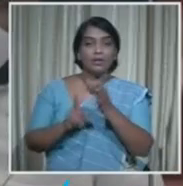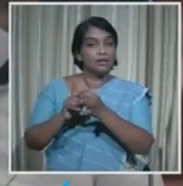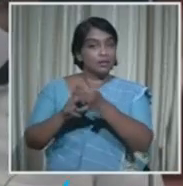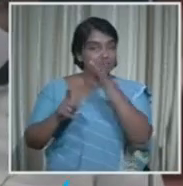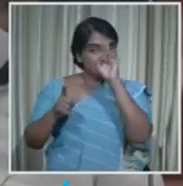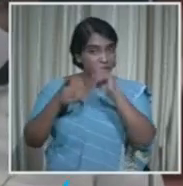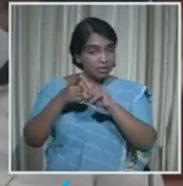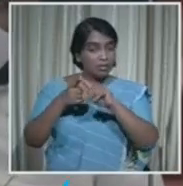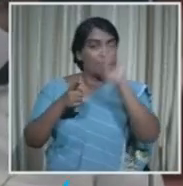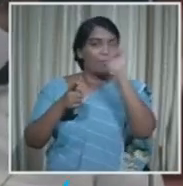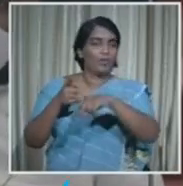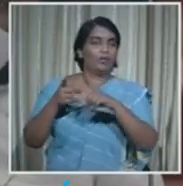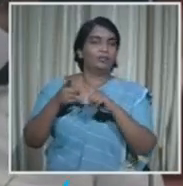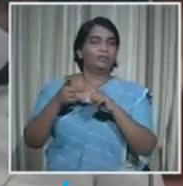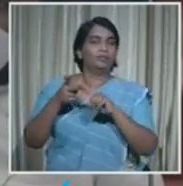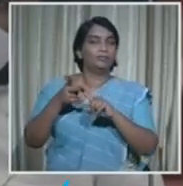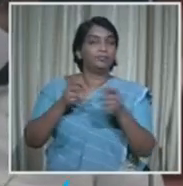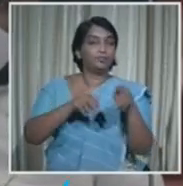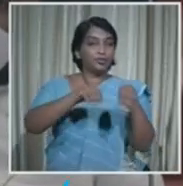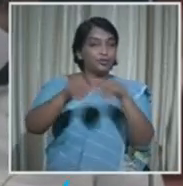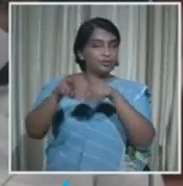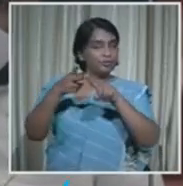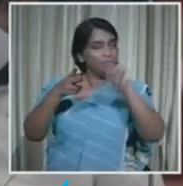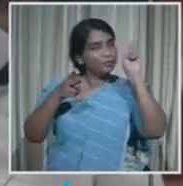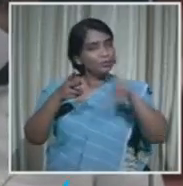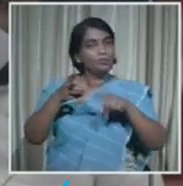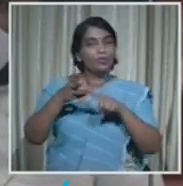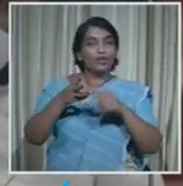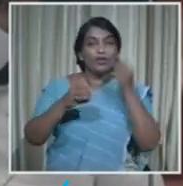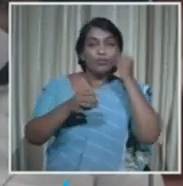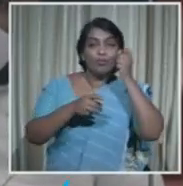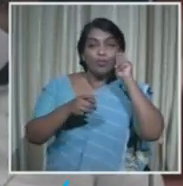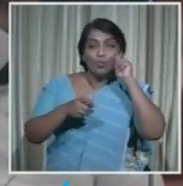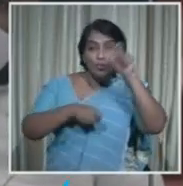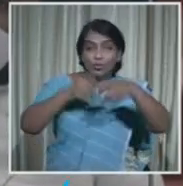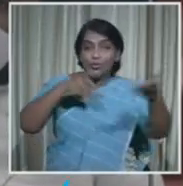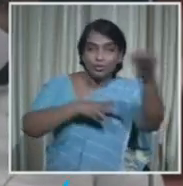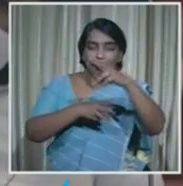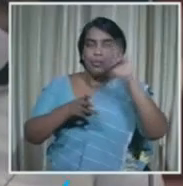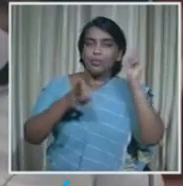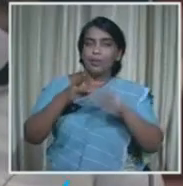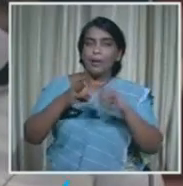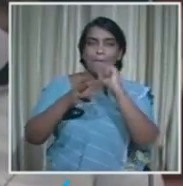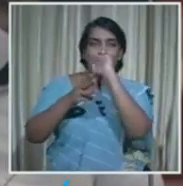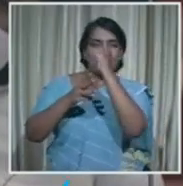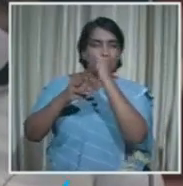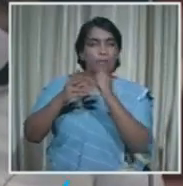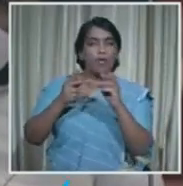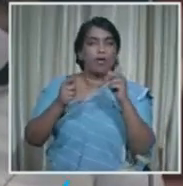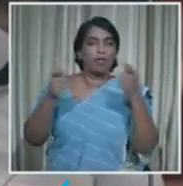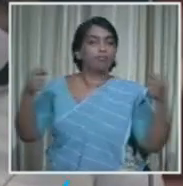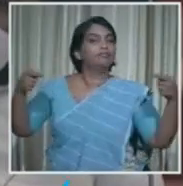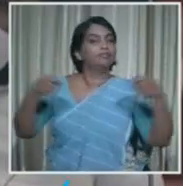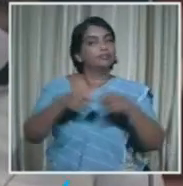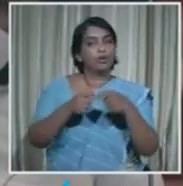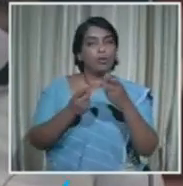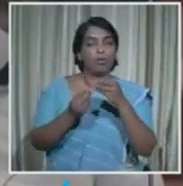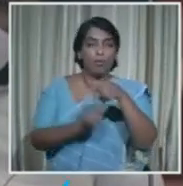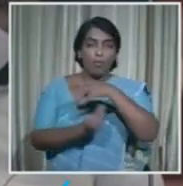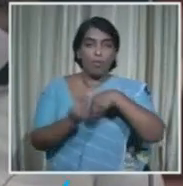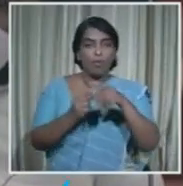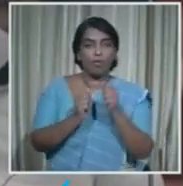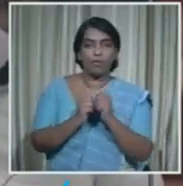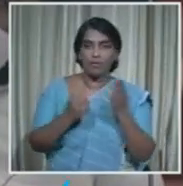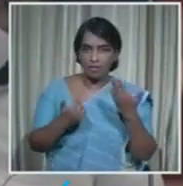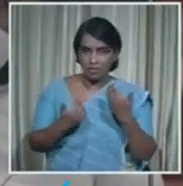ජනාධිපතිතුමත් දිනු ගොවියක් දිනු පාරිභෝගිකයක් දිනු 50යි 50 පෝර ප්‍රතිපත්තිය අපි ක්‍රියාත්මක කරා. මං